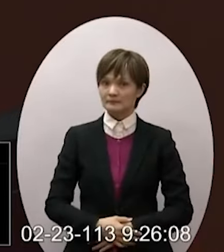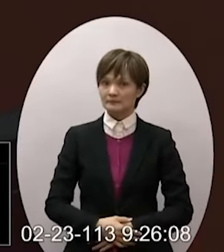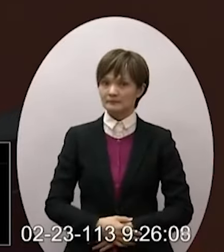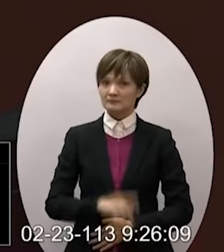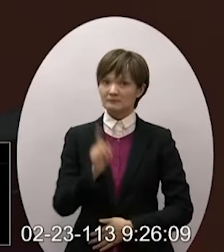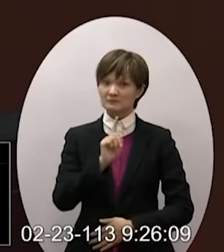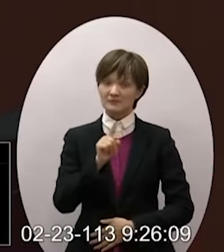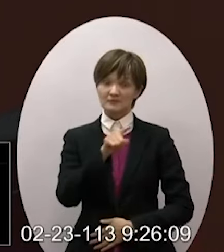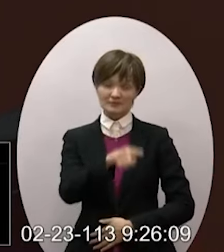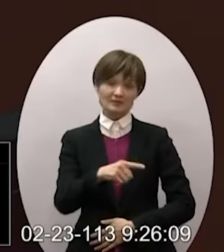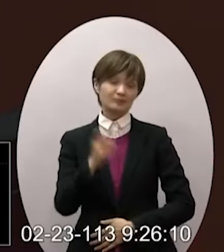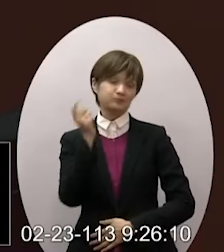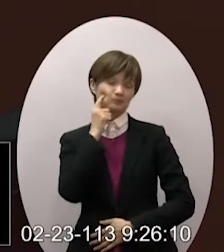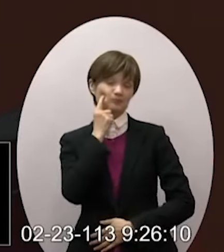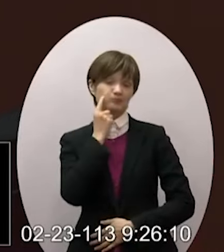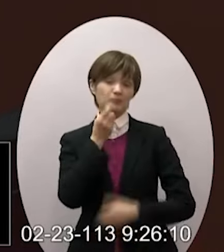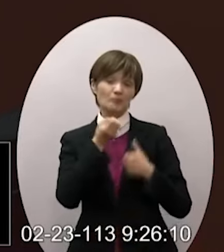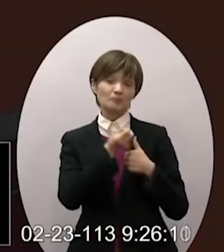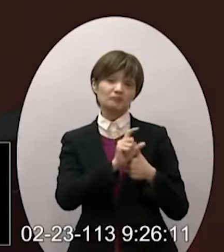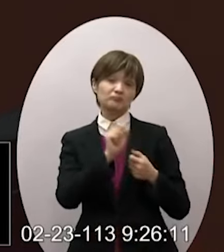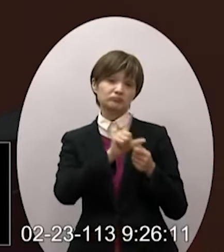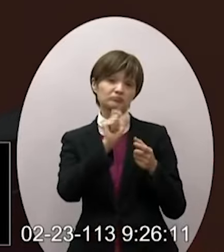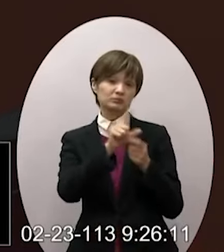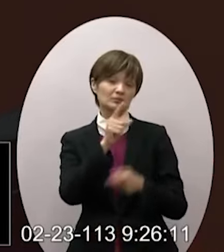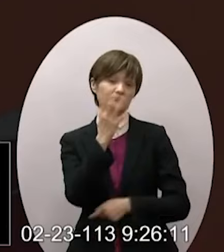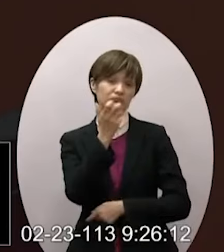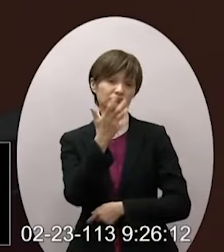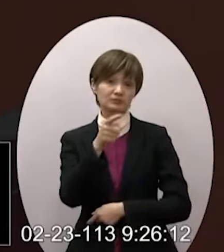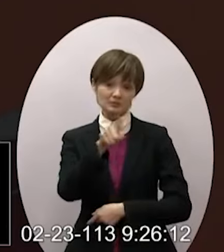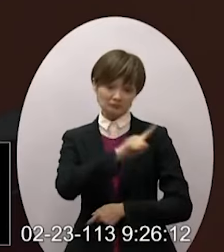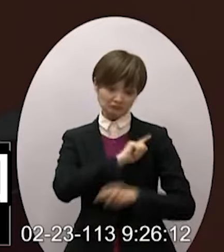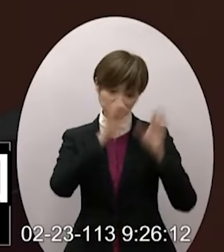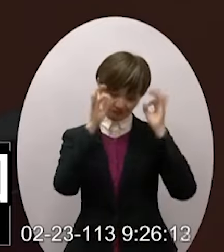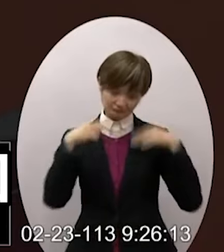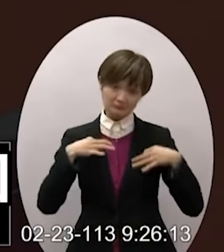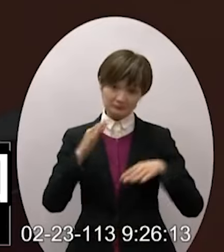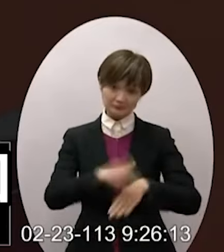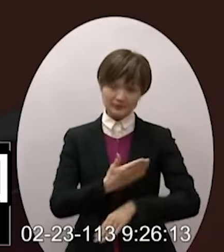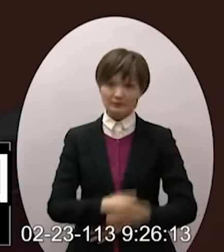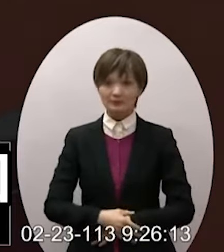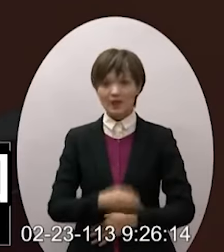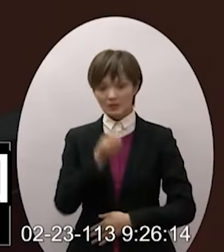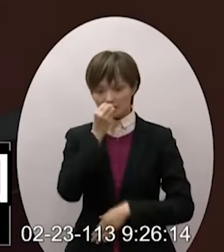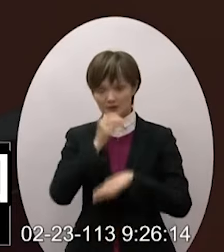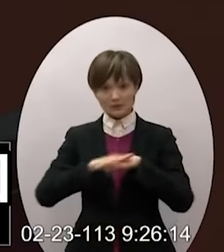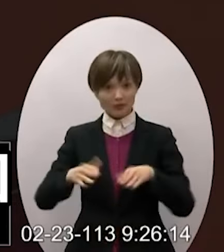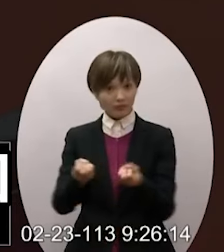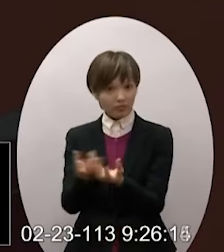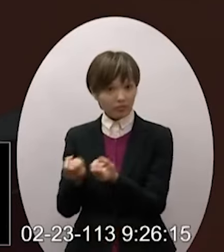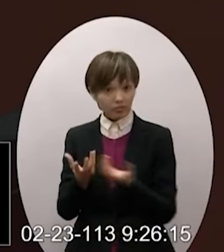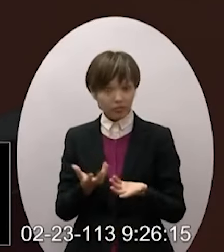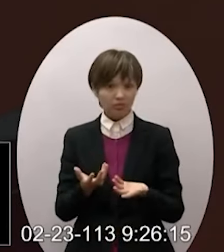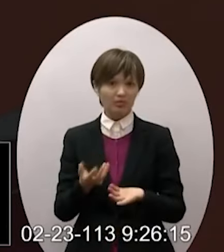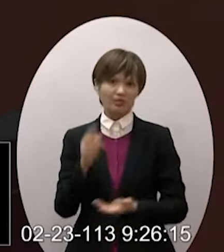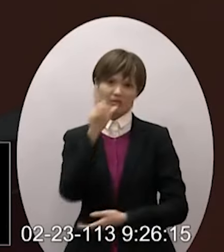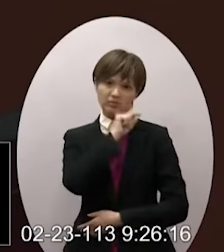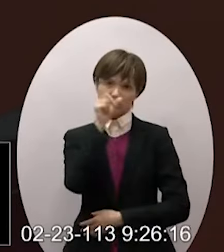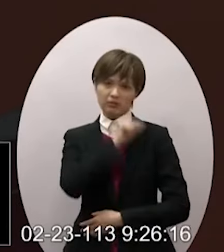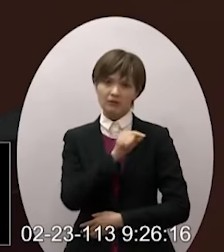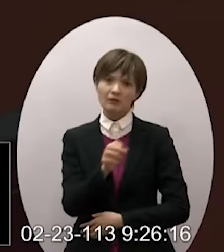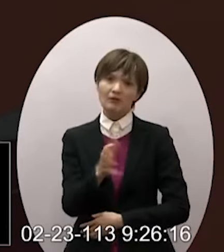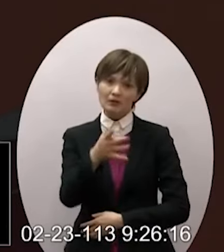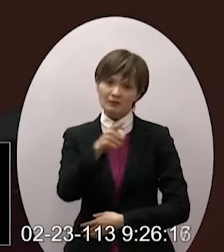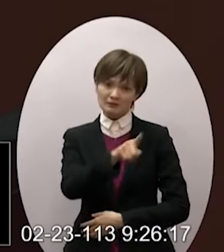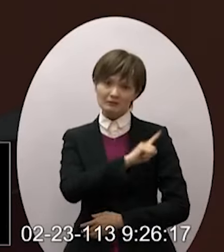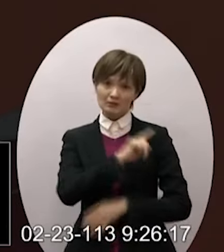只会吹嘘，不知反省，这就是我们为什么食安问题一直出现的原因嘛？因为没有病逝